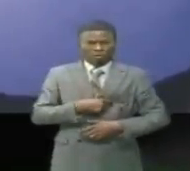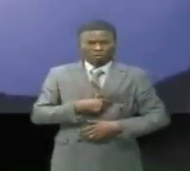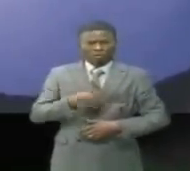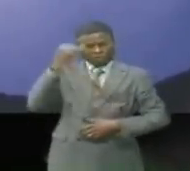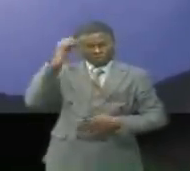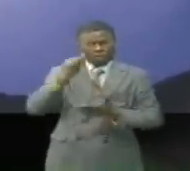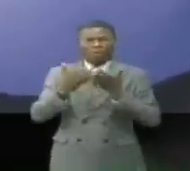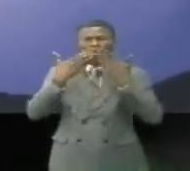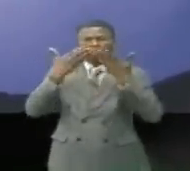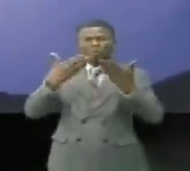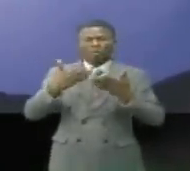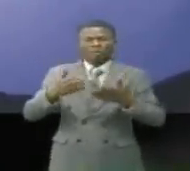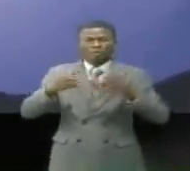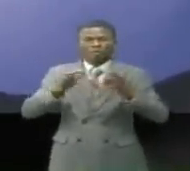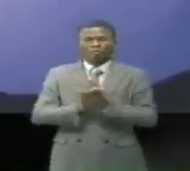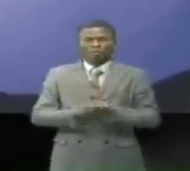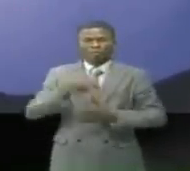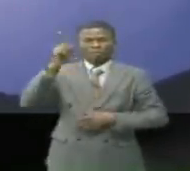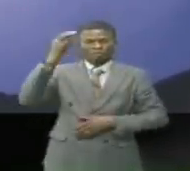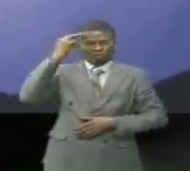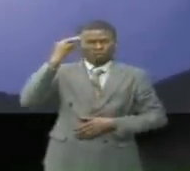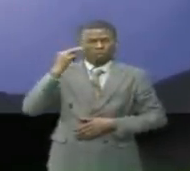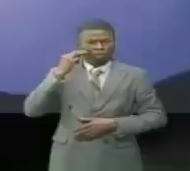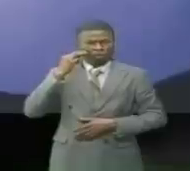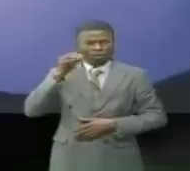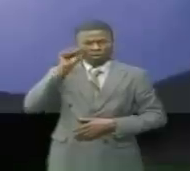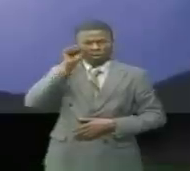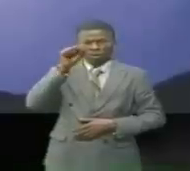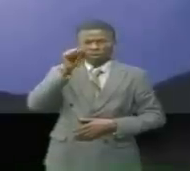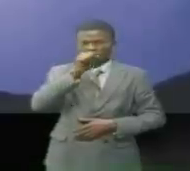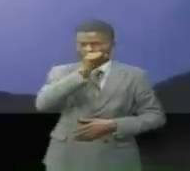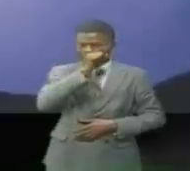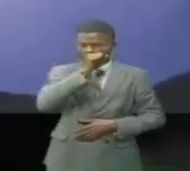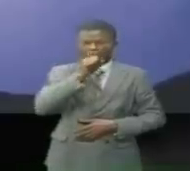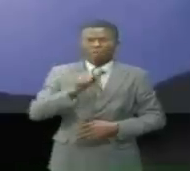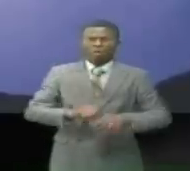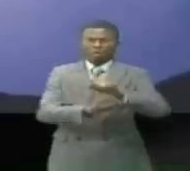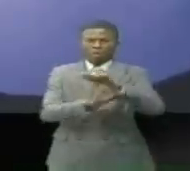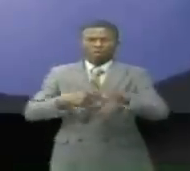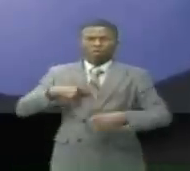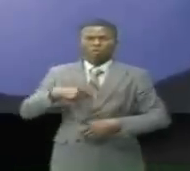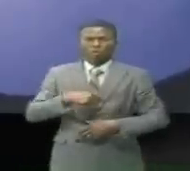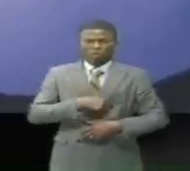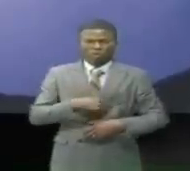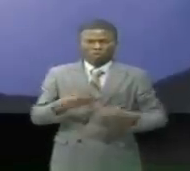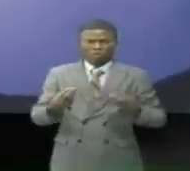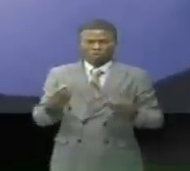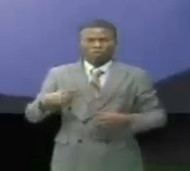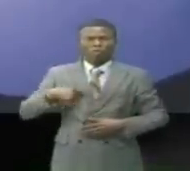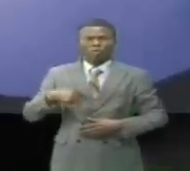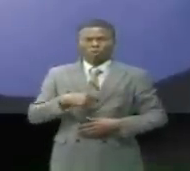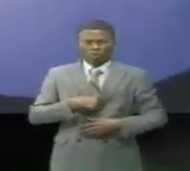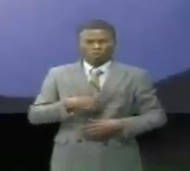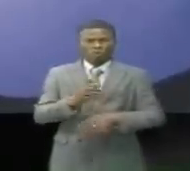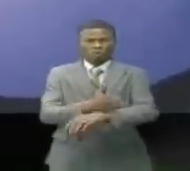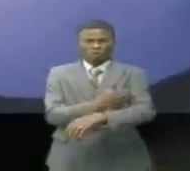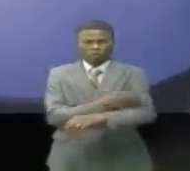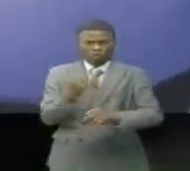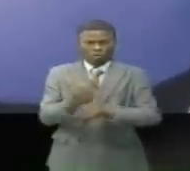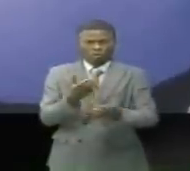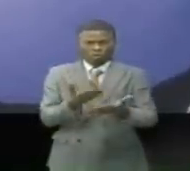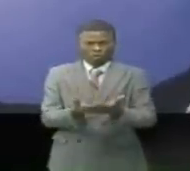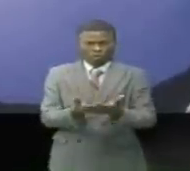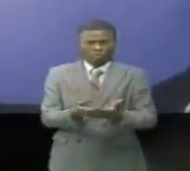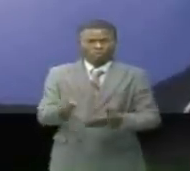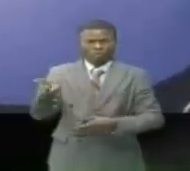disons merci à son Excellence Monsieur le Premier ministre, Sama Lukonde, qui nous a appuyés afin que nous puissions avancer avec ces travaux.